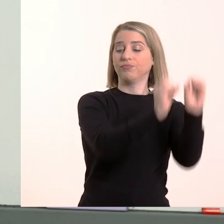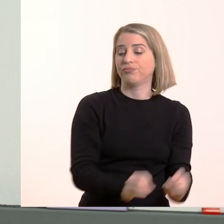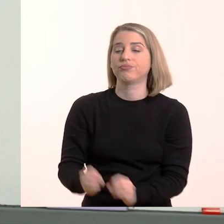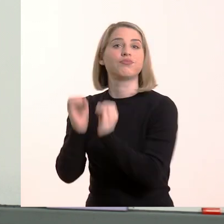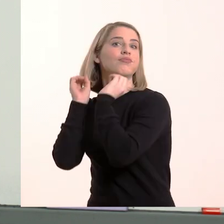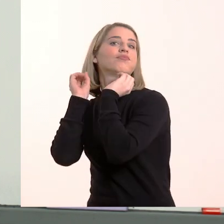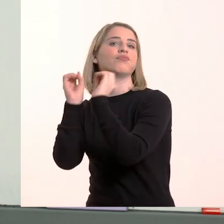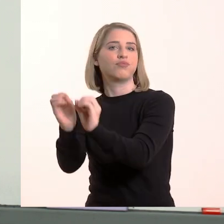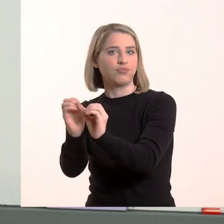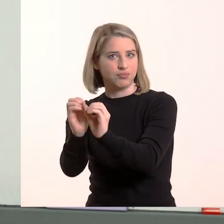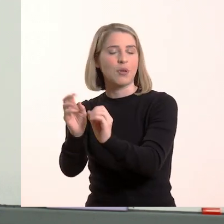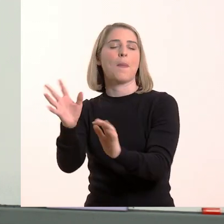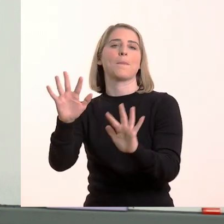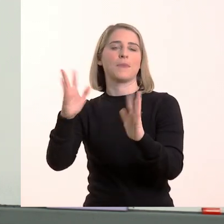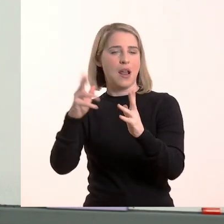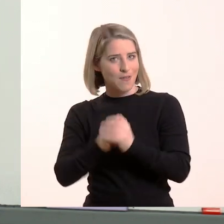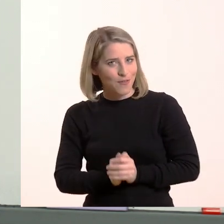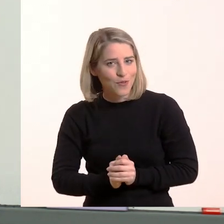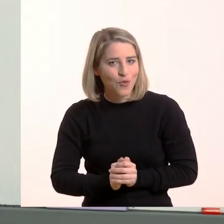τώρα? 3. Πολύ σωστά.